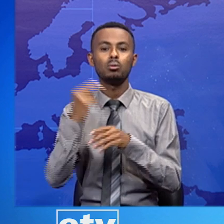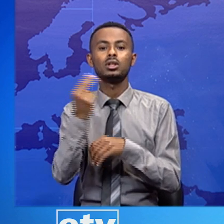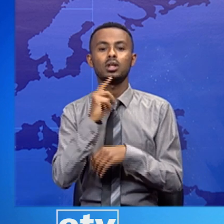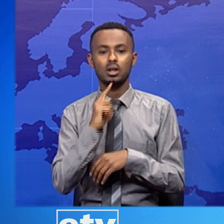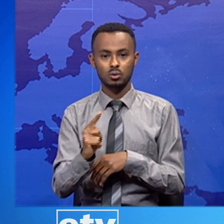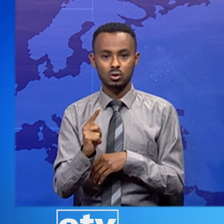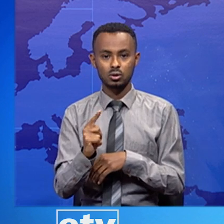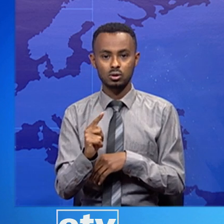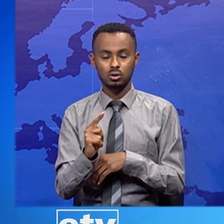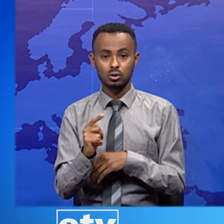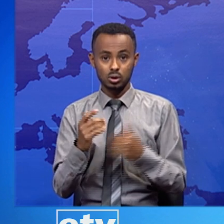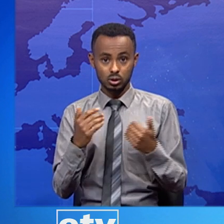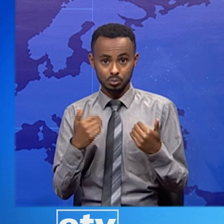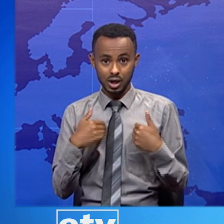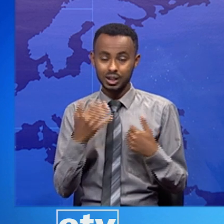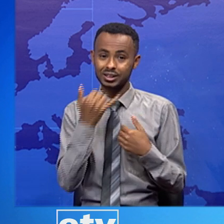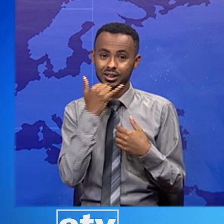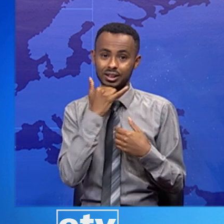ሙያቸውን መጠቀም ያው